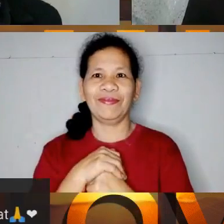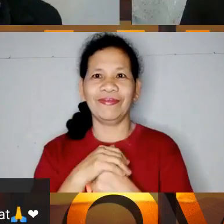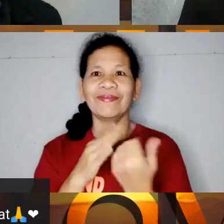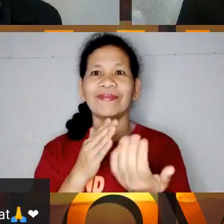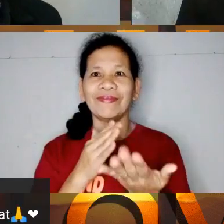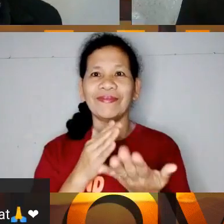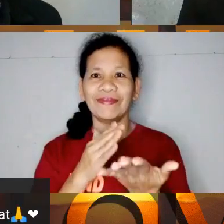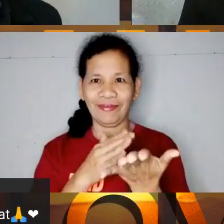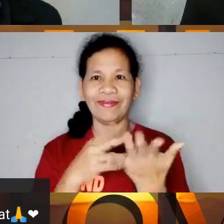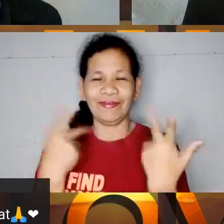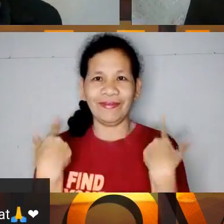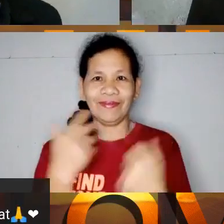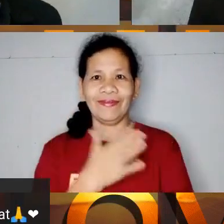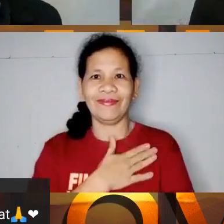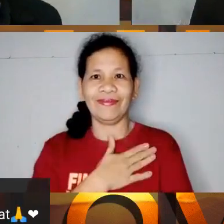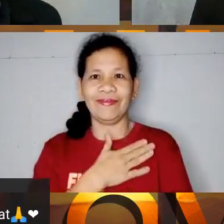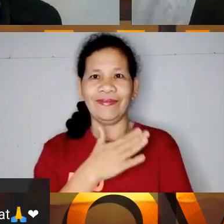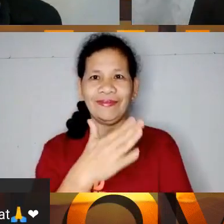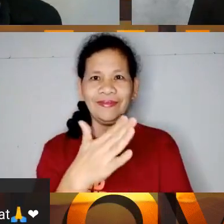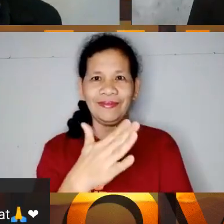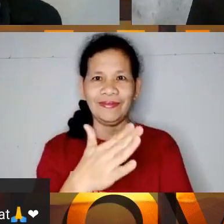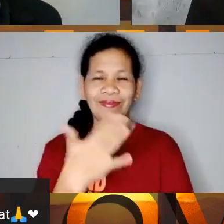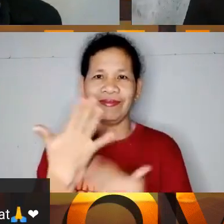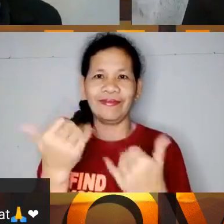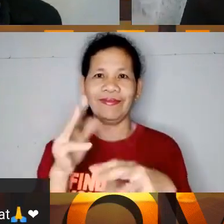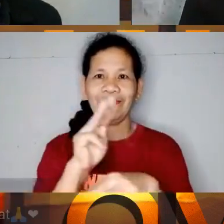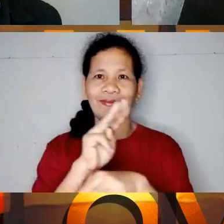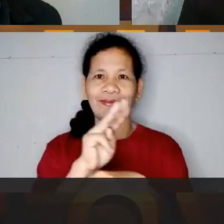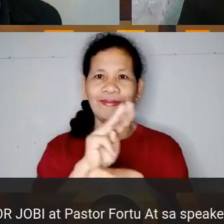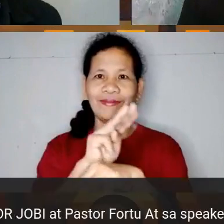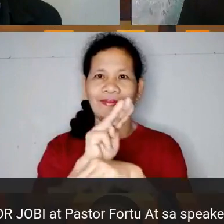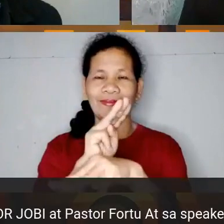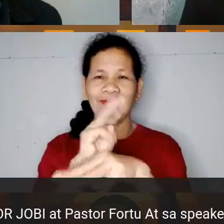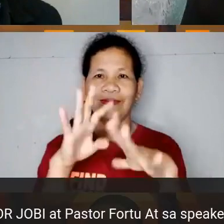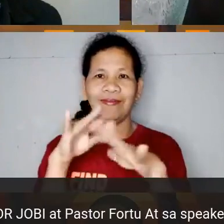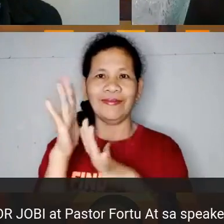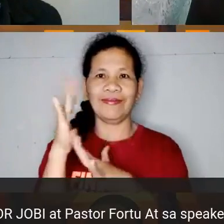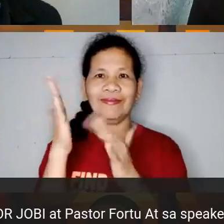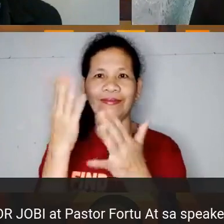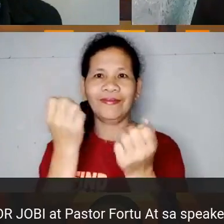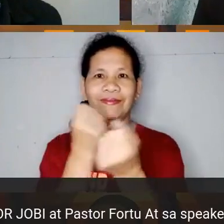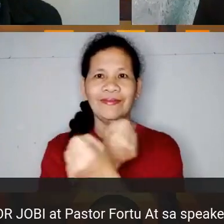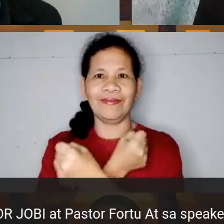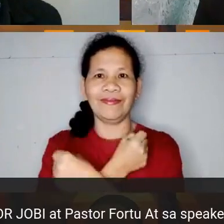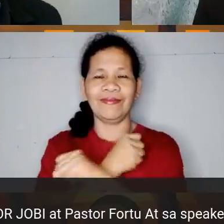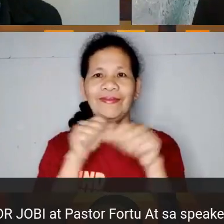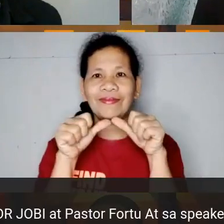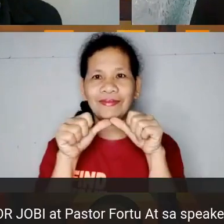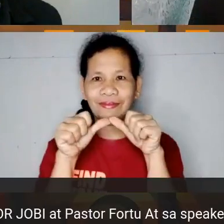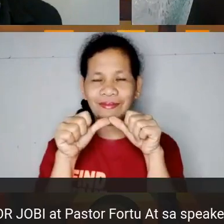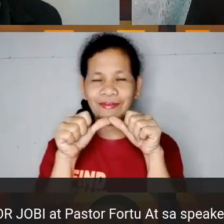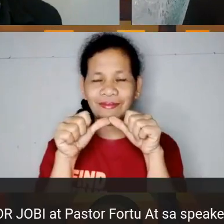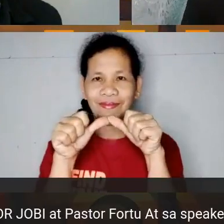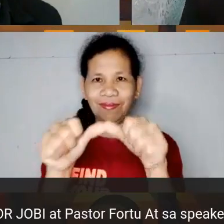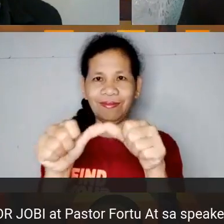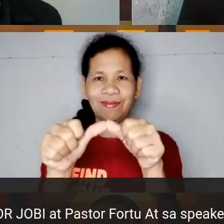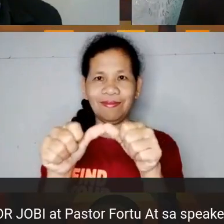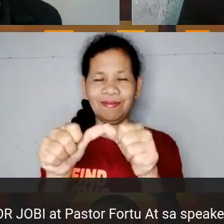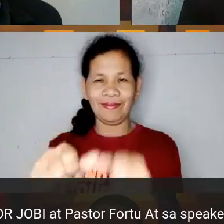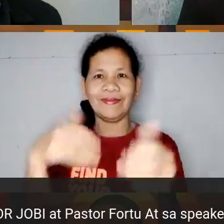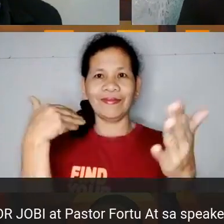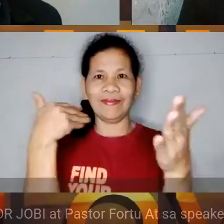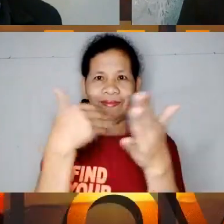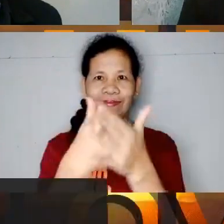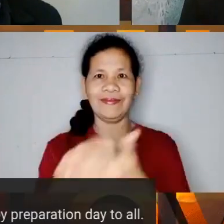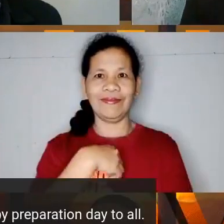na nakatalaga sa ministeryo ng Hope and Love para naman patuloy maabot ang ating mga kaibigan, mga kapatid na